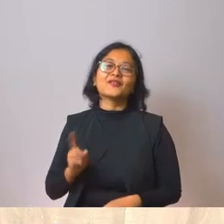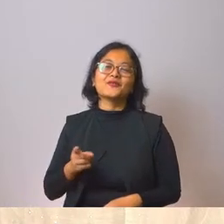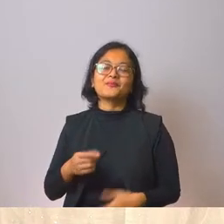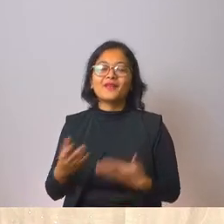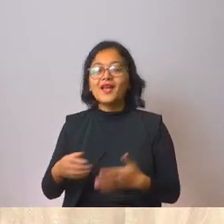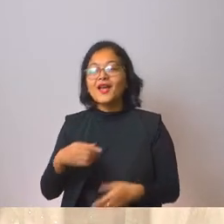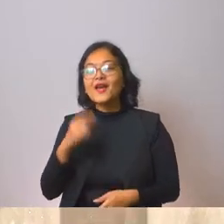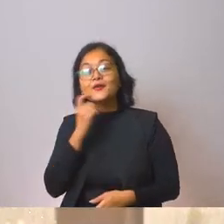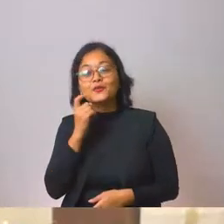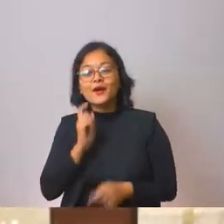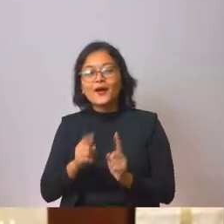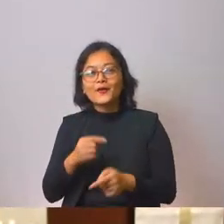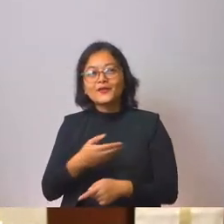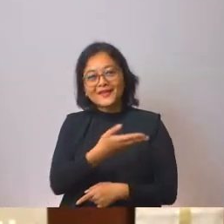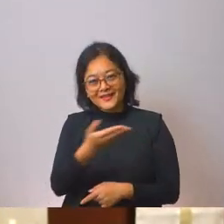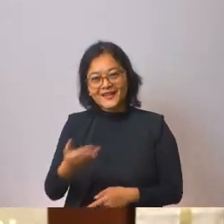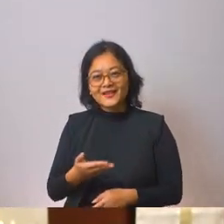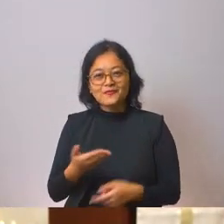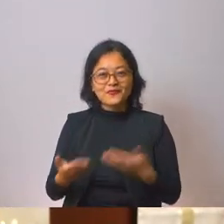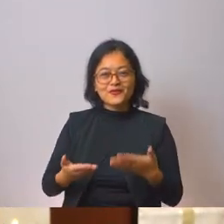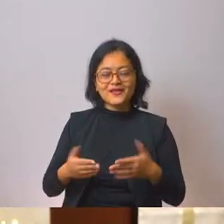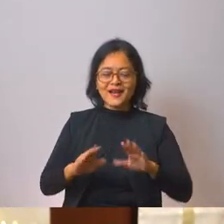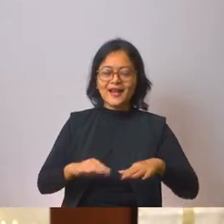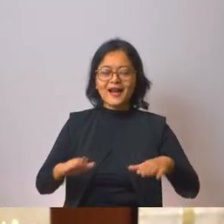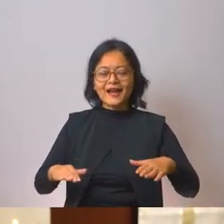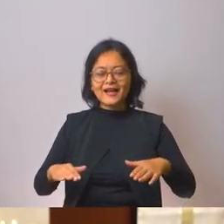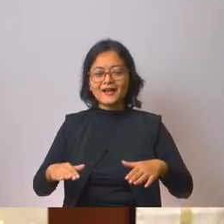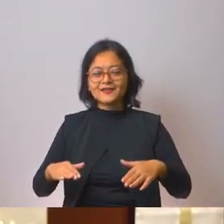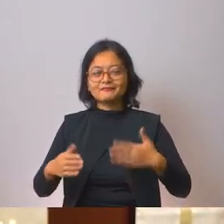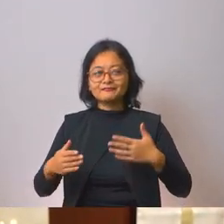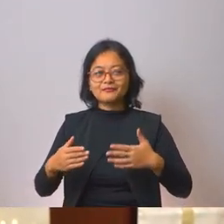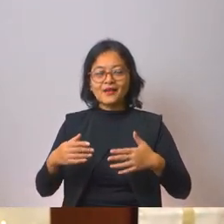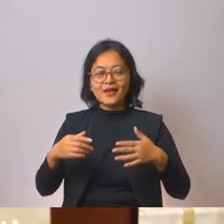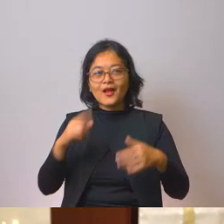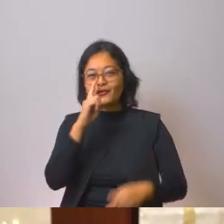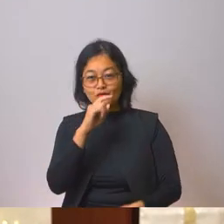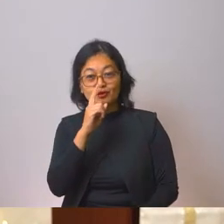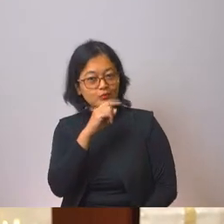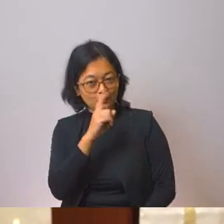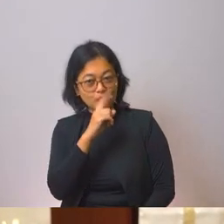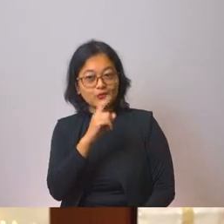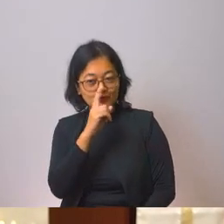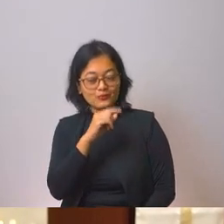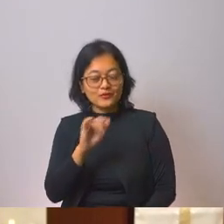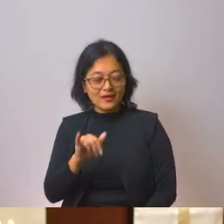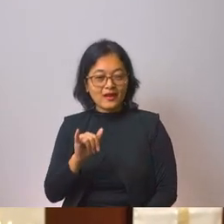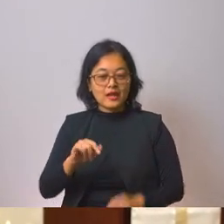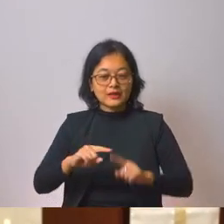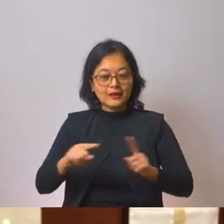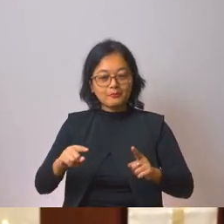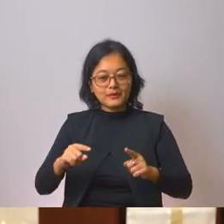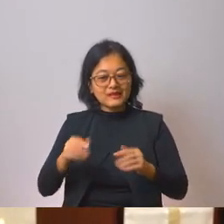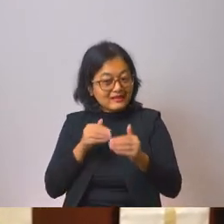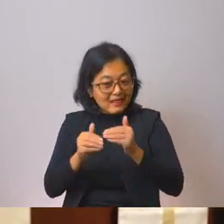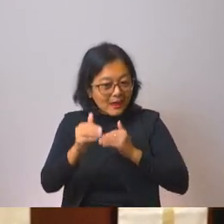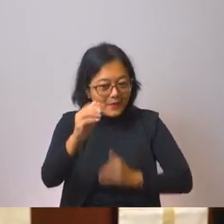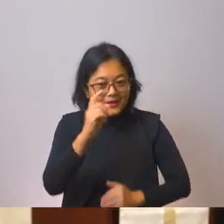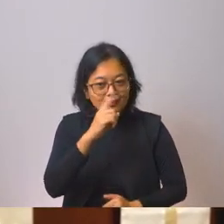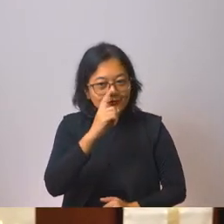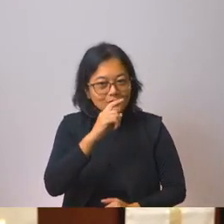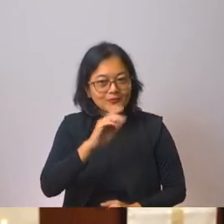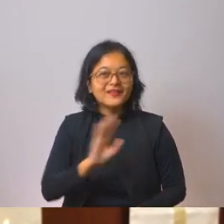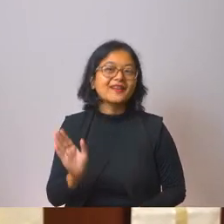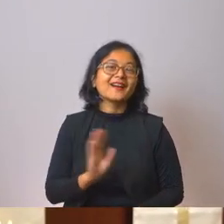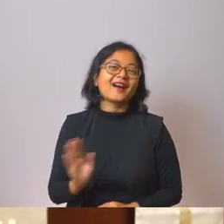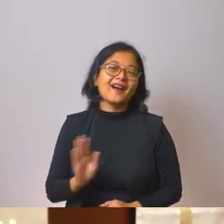lihat pada pagi hari ini. Kadang-kadang kita kehilangan pendapat kita, pandangan kita, seperti halnya